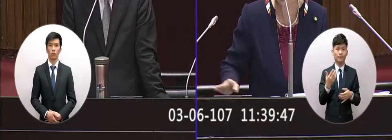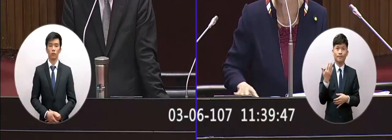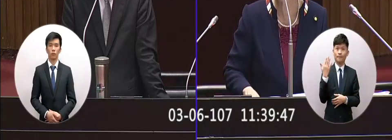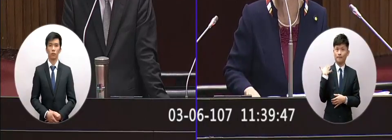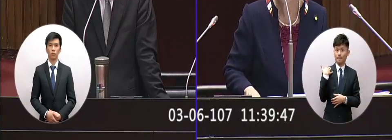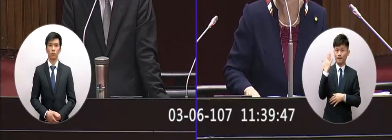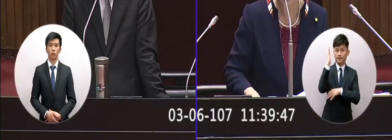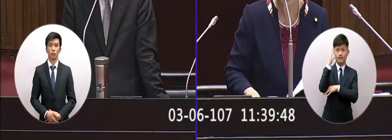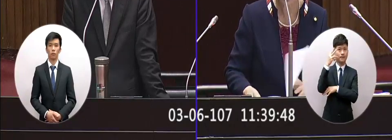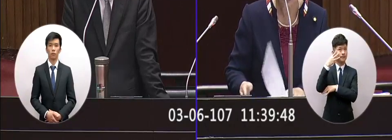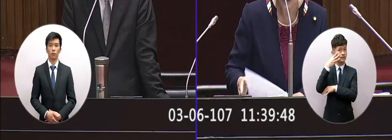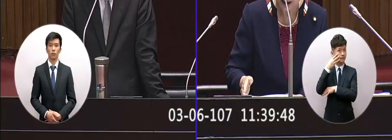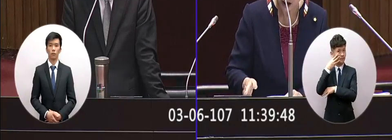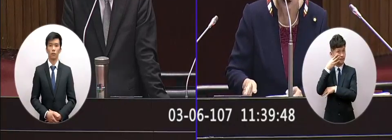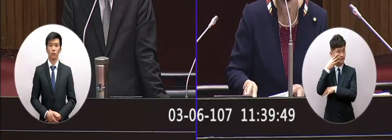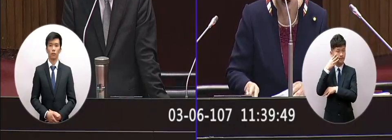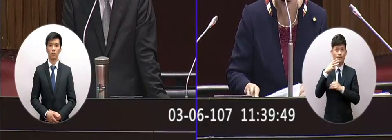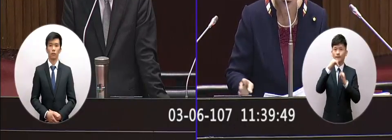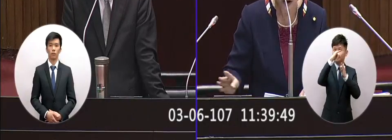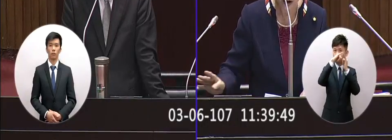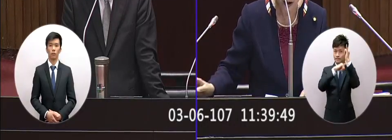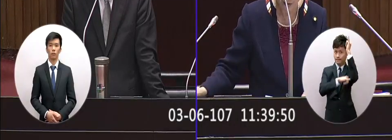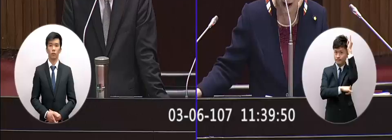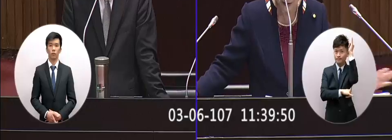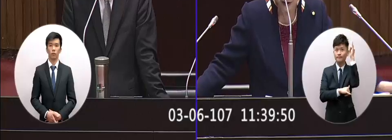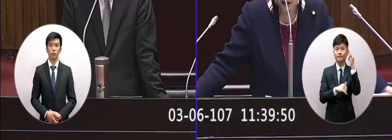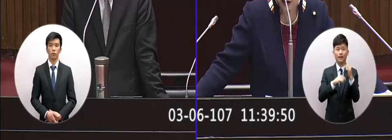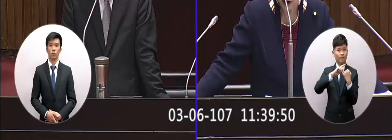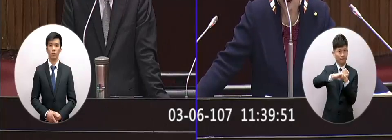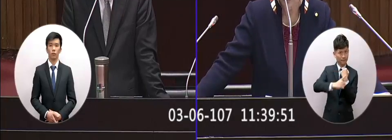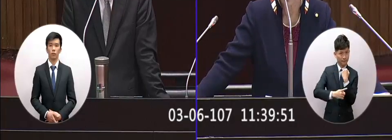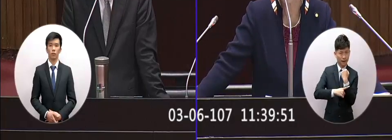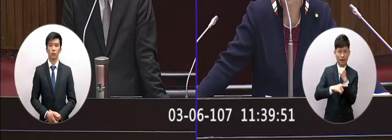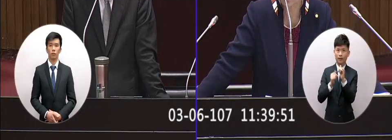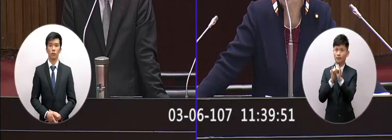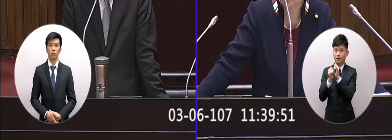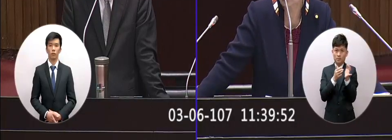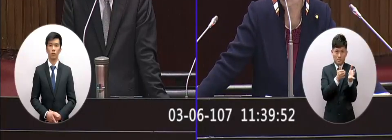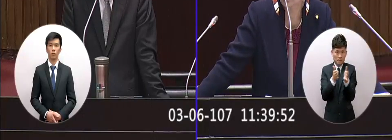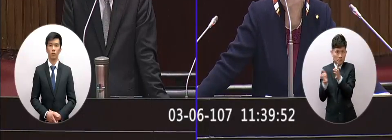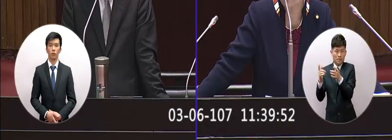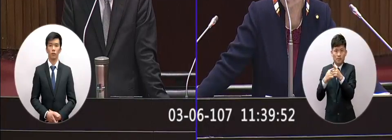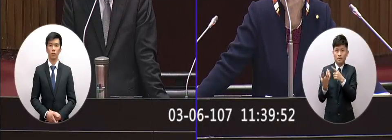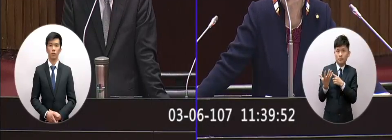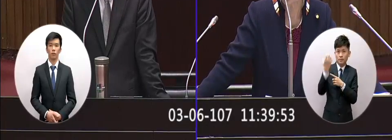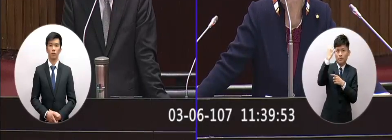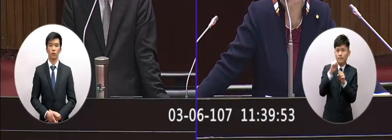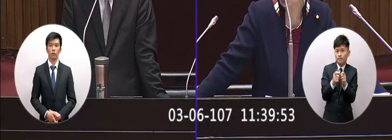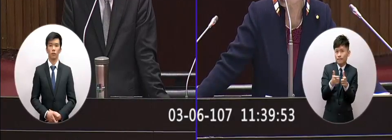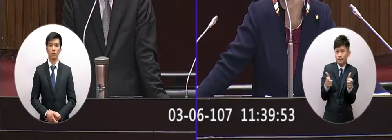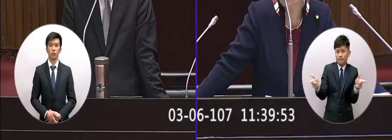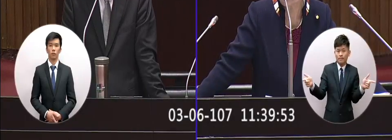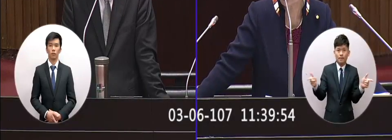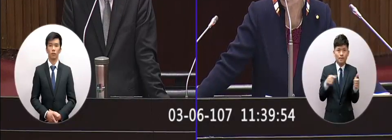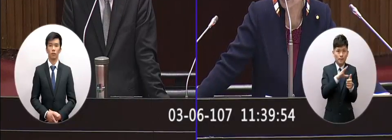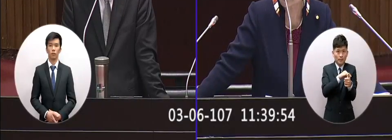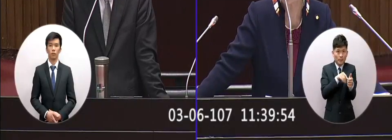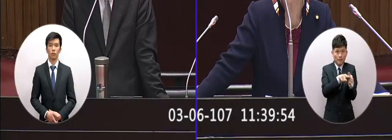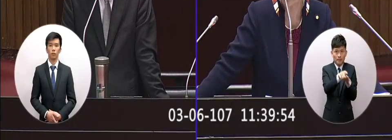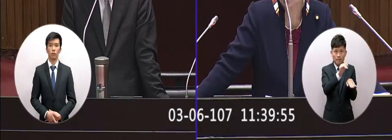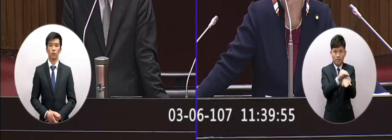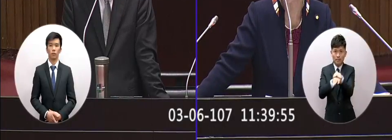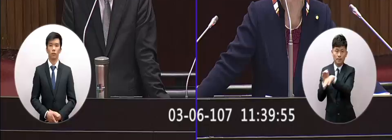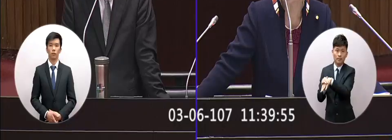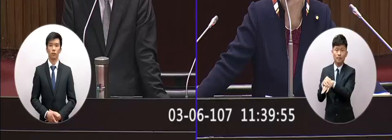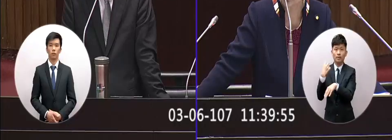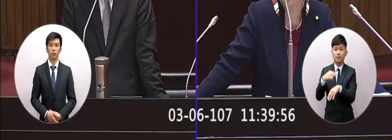管是在政治这个历史或是这个法律社会等等人权各方面，都是学有专精，而